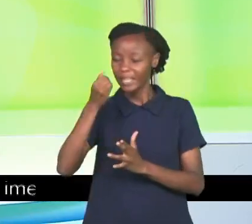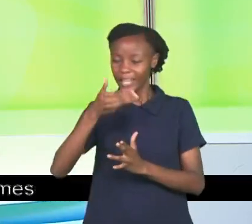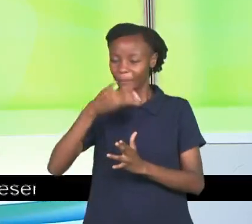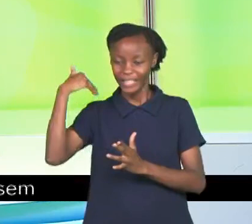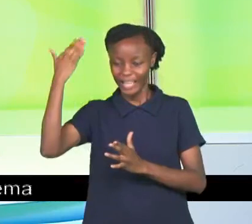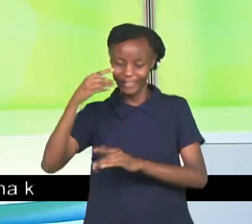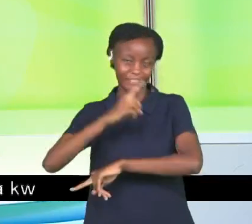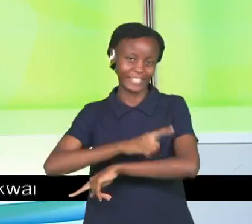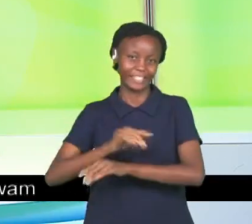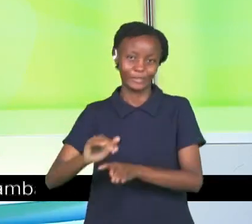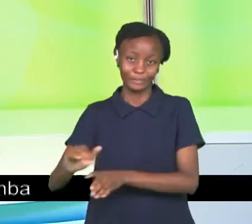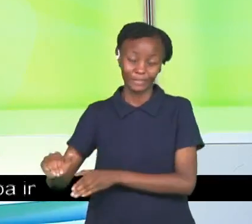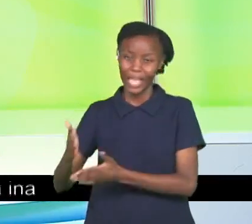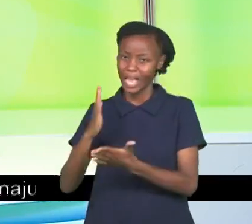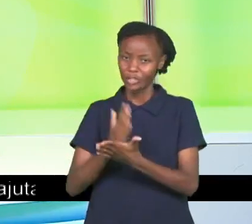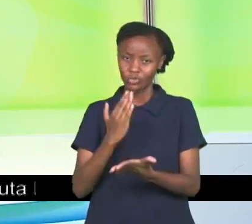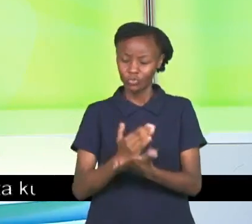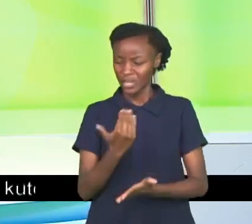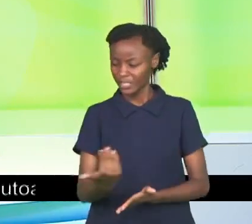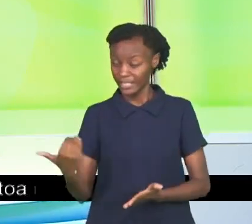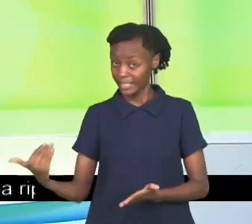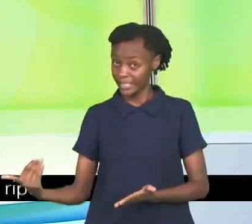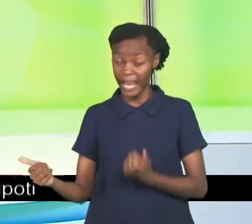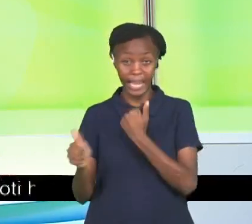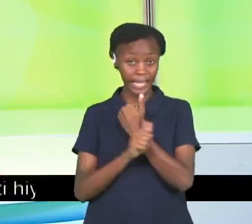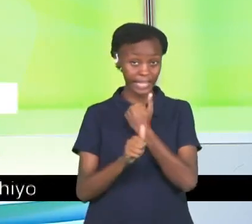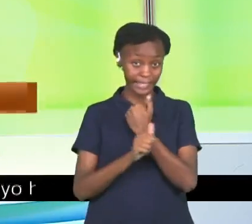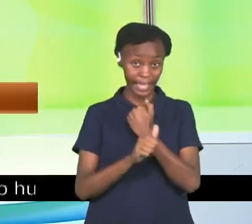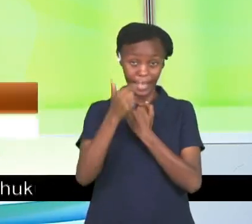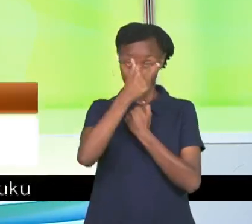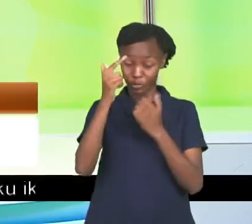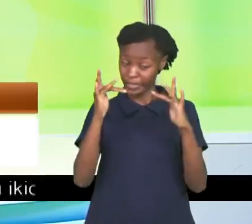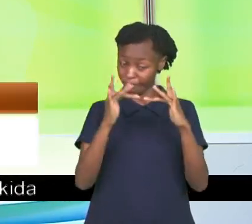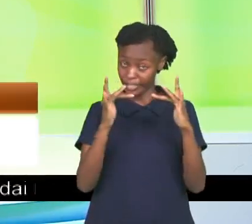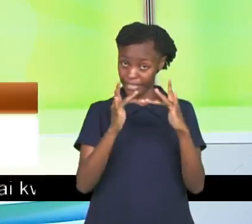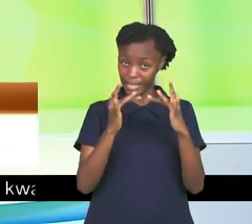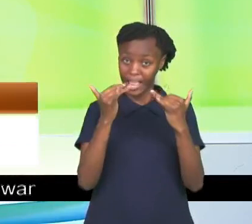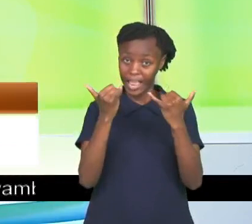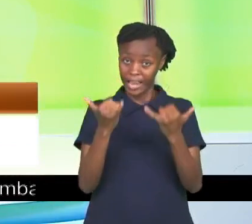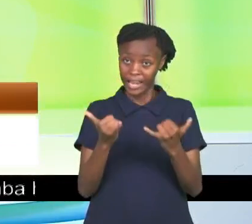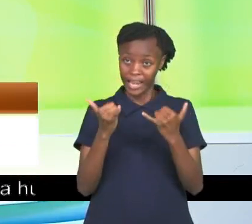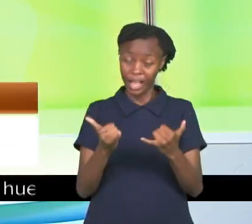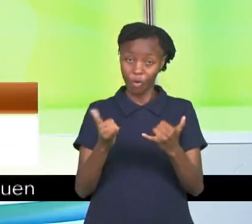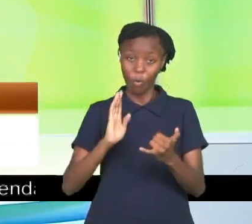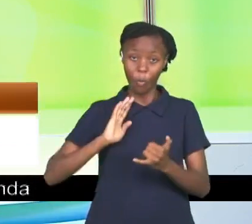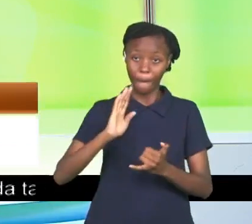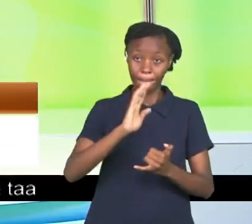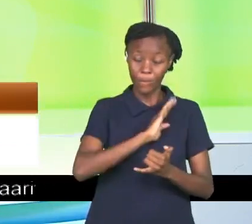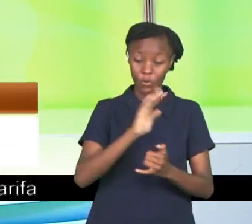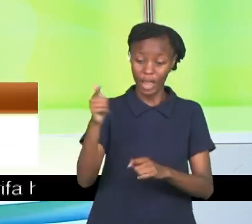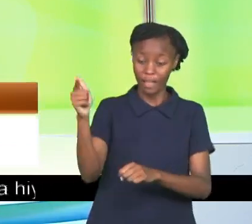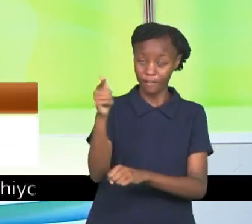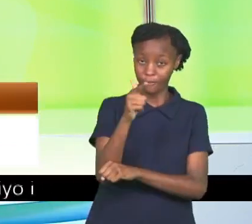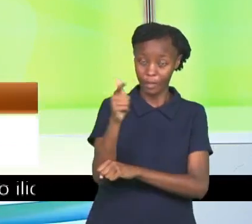Kutokana na visa vya watoto kuadhirika kutokana na matumizi ya mtandao, bodi ya uinishaji wa filamu nchini KFCB ikishirikiana